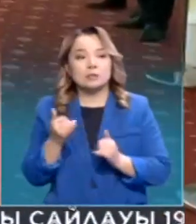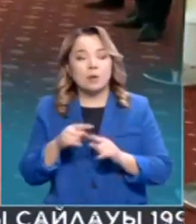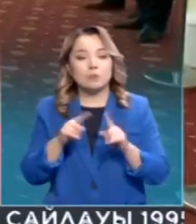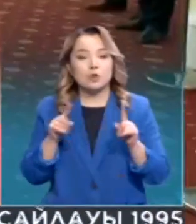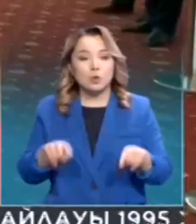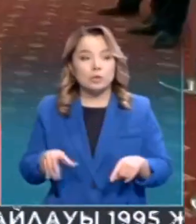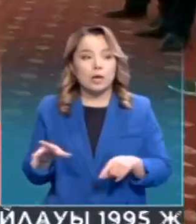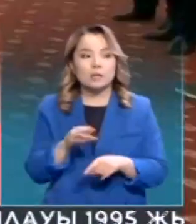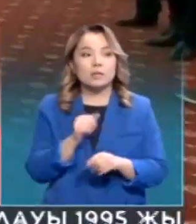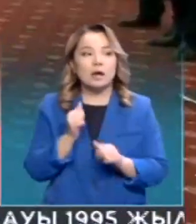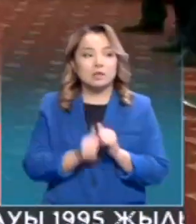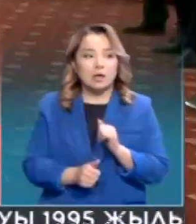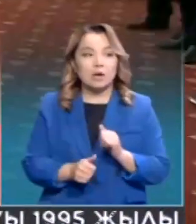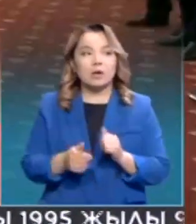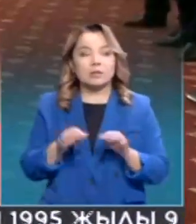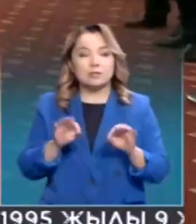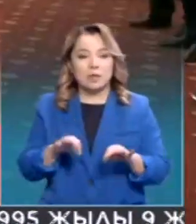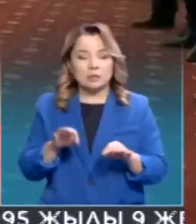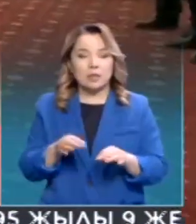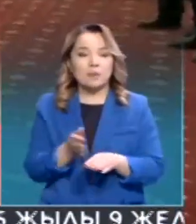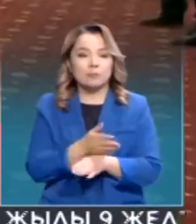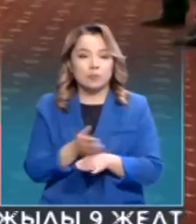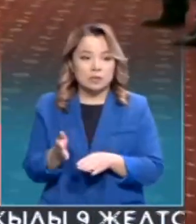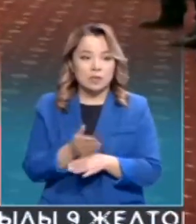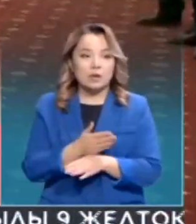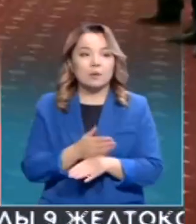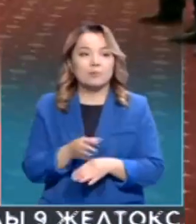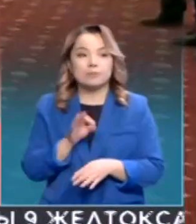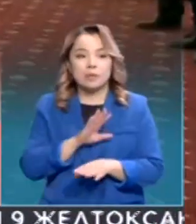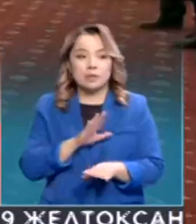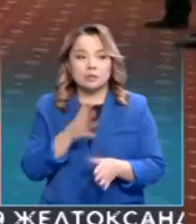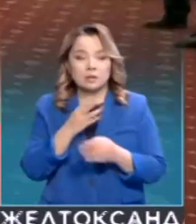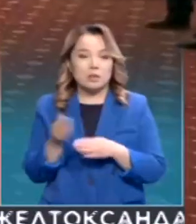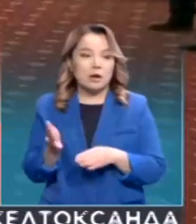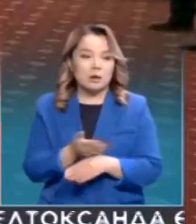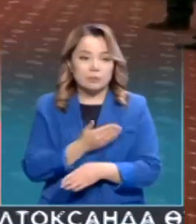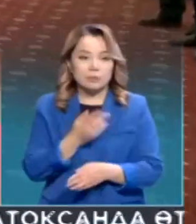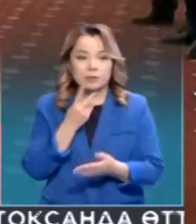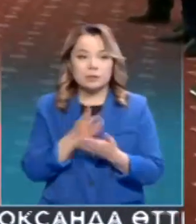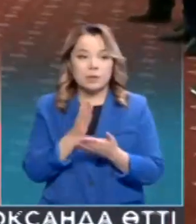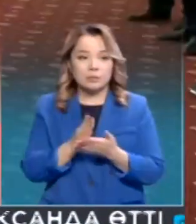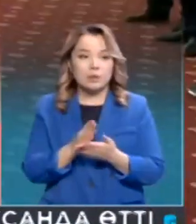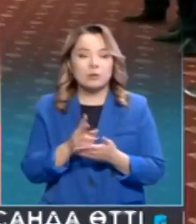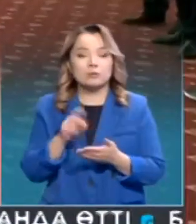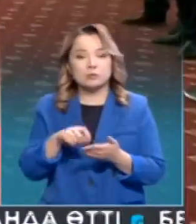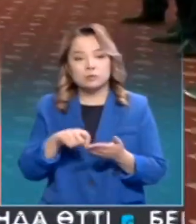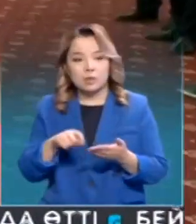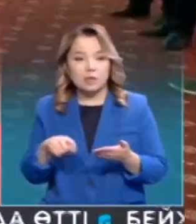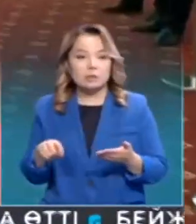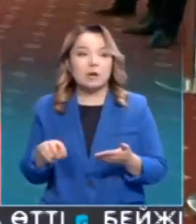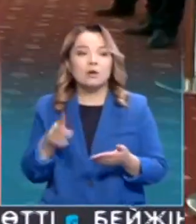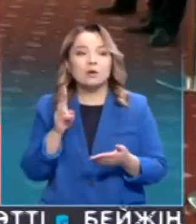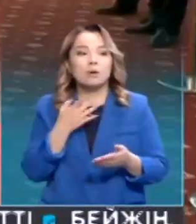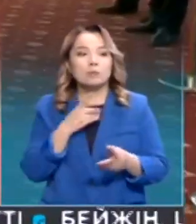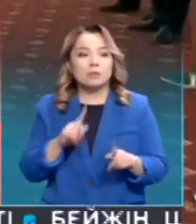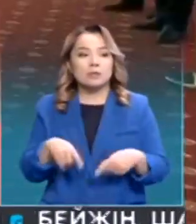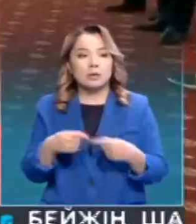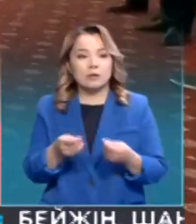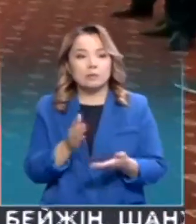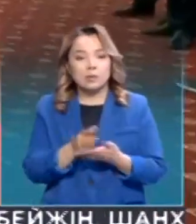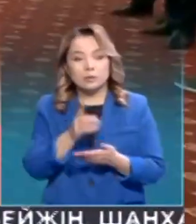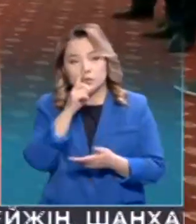бюллетендердің әрқайсысын түс-түсіне бөліп, жарамсыздарын алып тастайды. Яғни шимайы бар, кімге дауыс